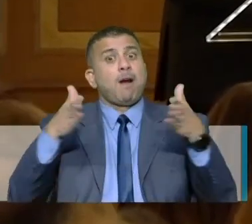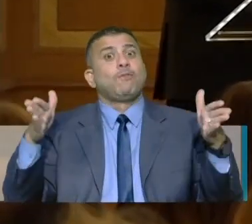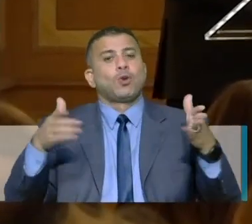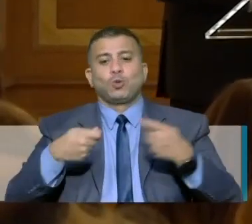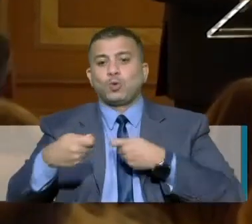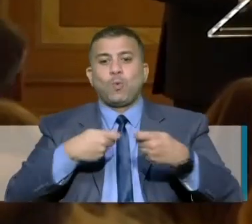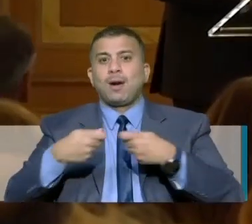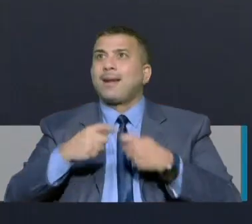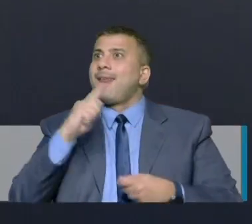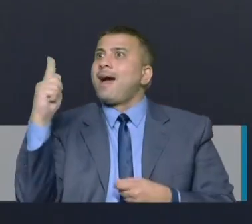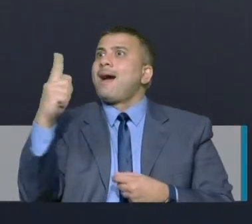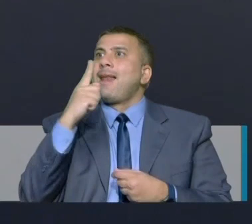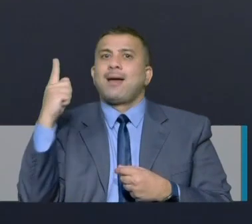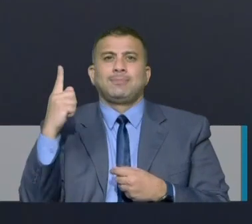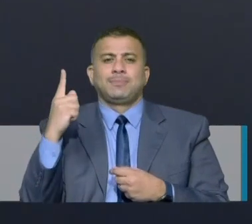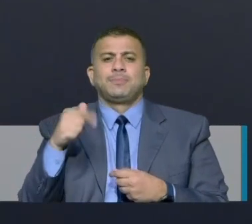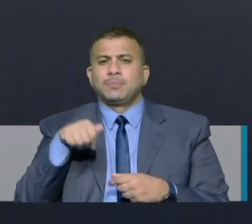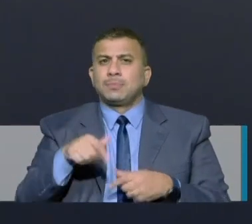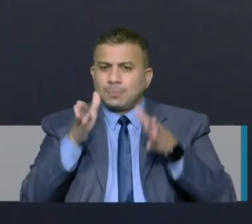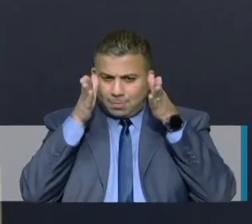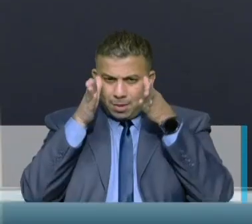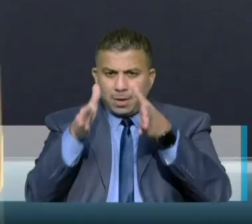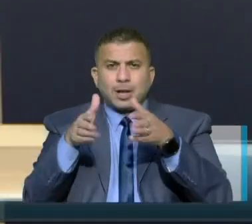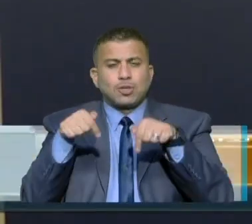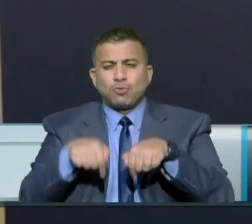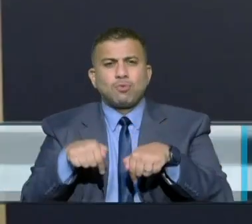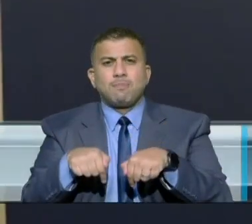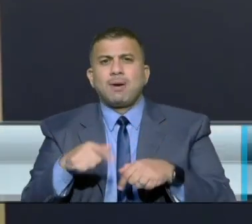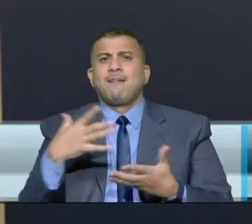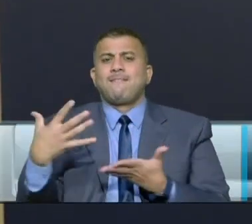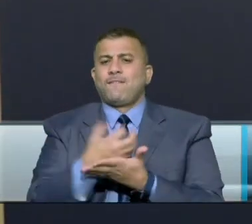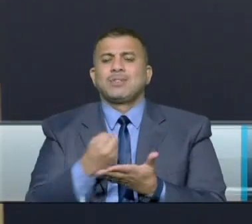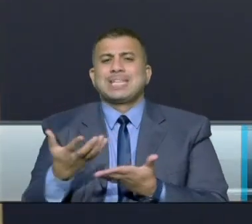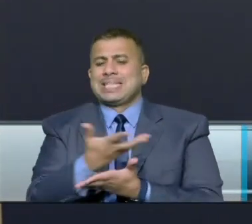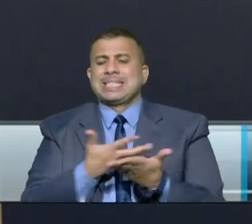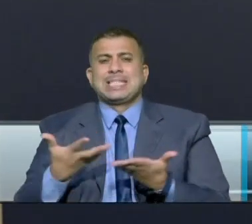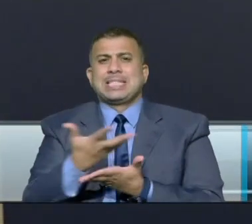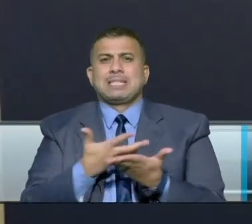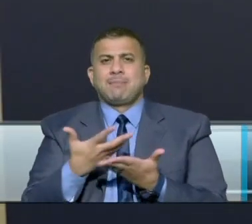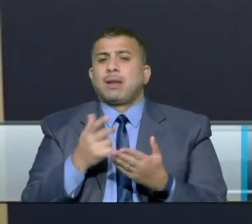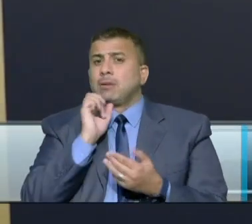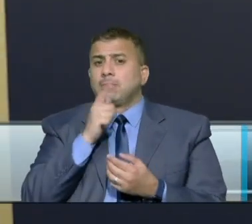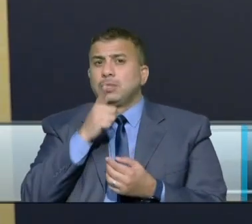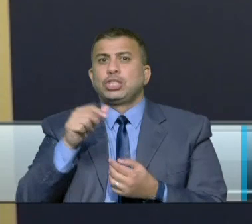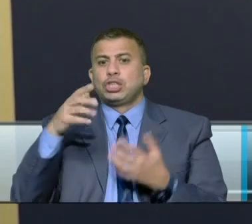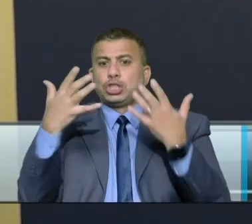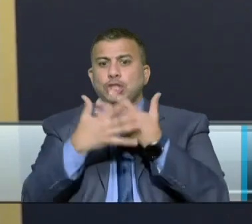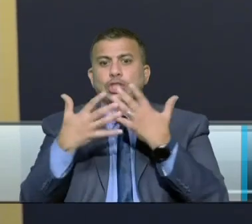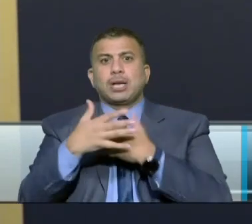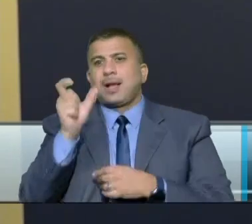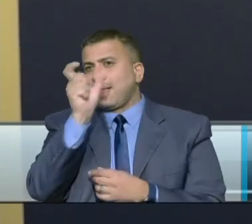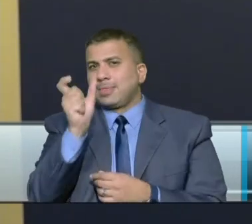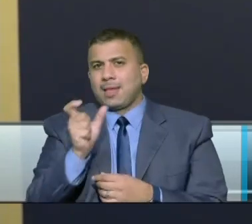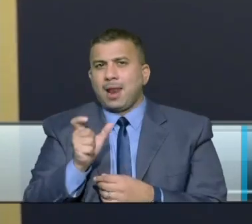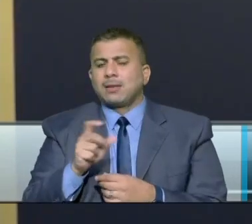أسواق العالم. نركز اليوم في هذا المنتدى على الفرص الاستثمارية المتاحة للشركات الإيطالية